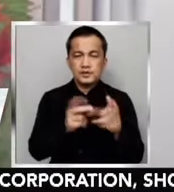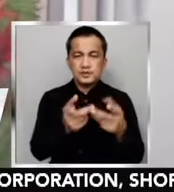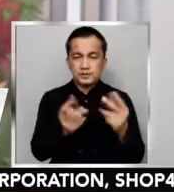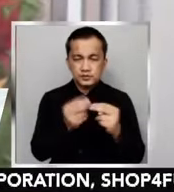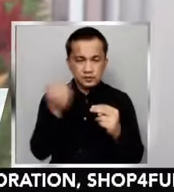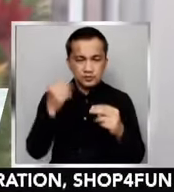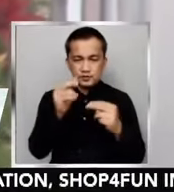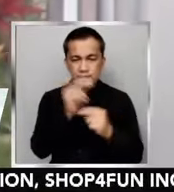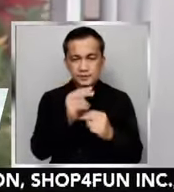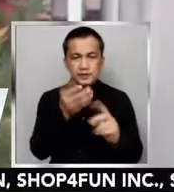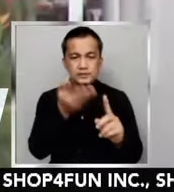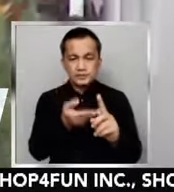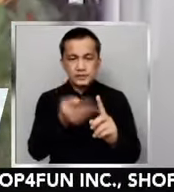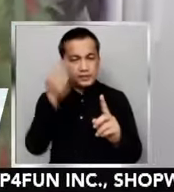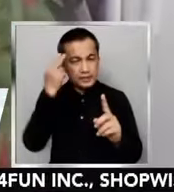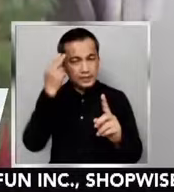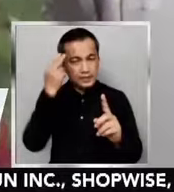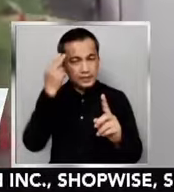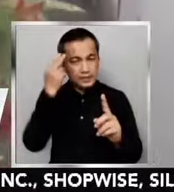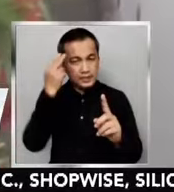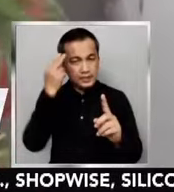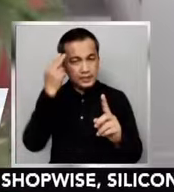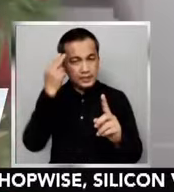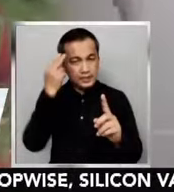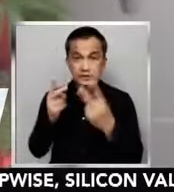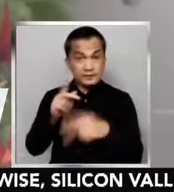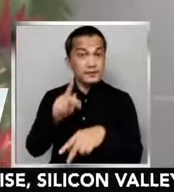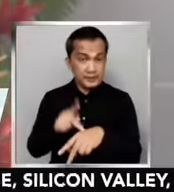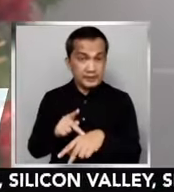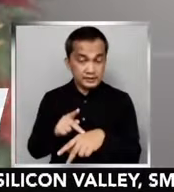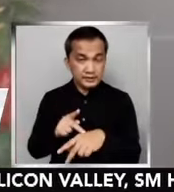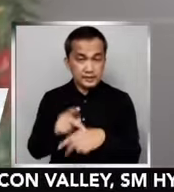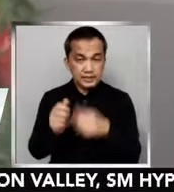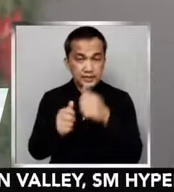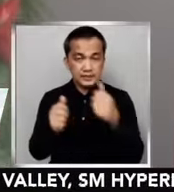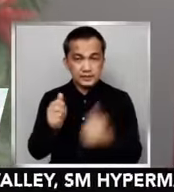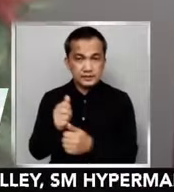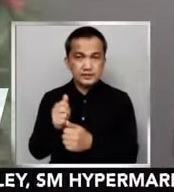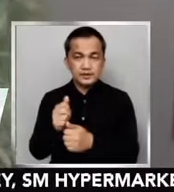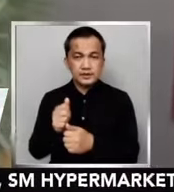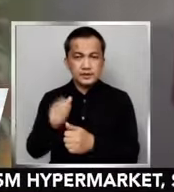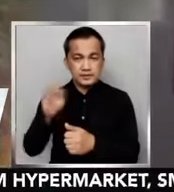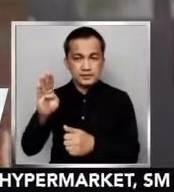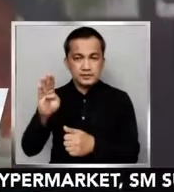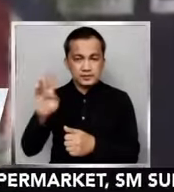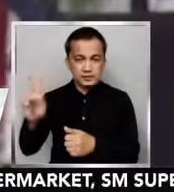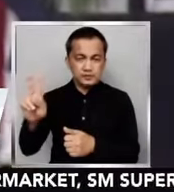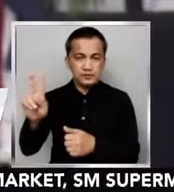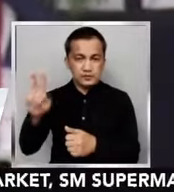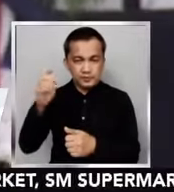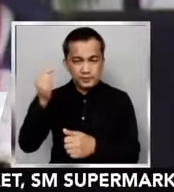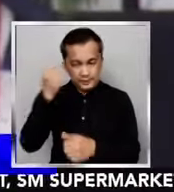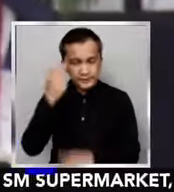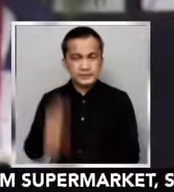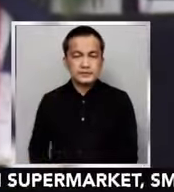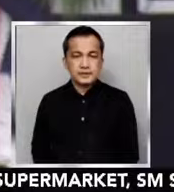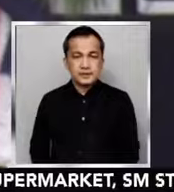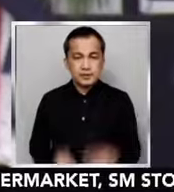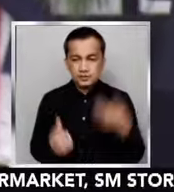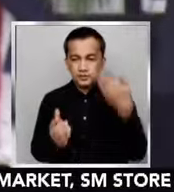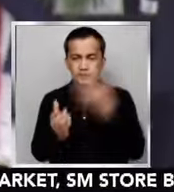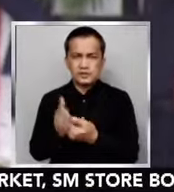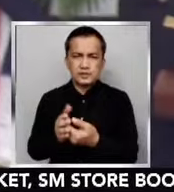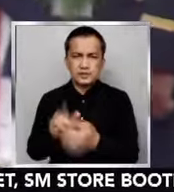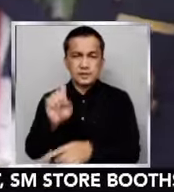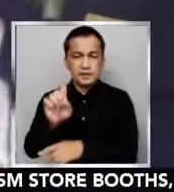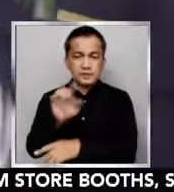rin ang unang head of Government na Bumisita sa sa Pilipinas sa ilalim ng kasalukuyang Marcos administration dumating si ibrahim magala unaan ng hapon